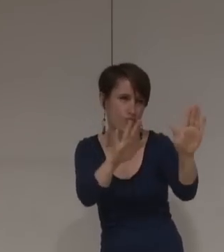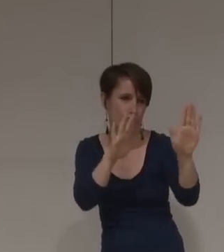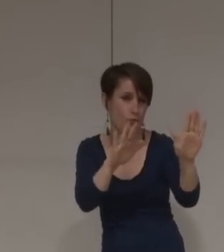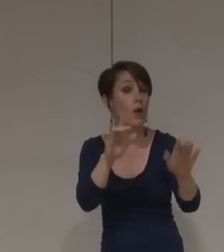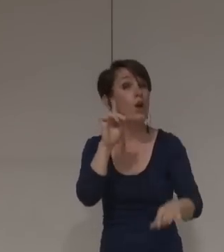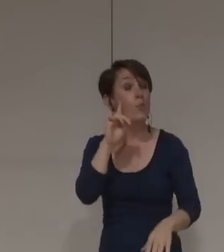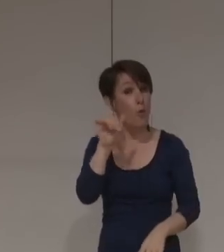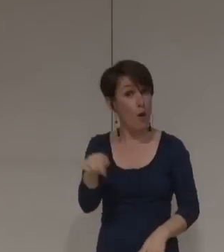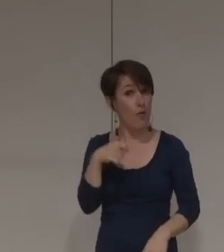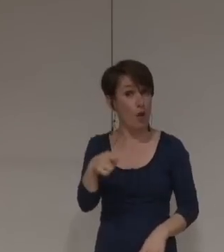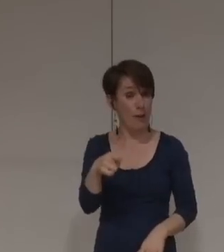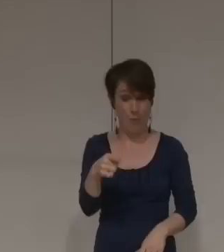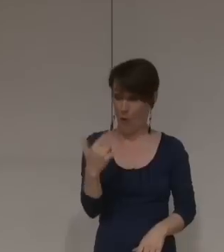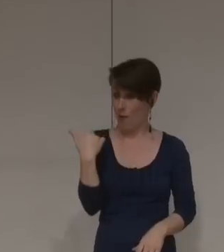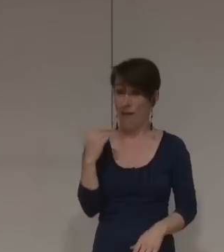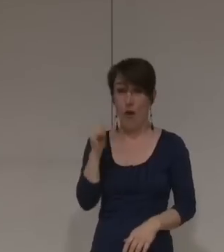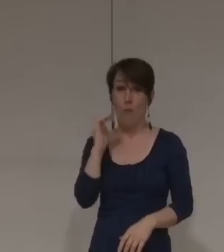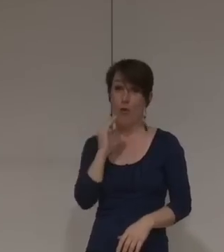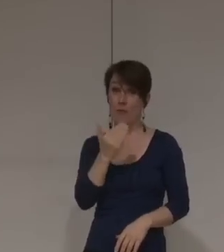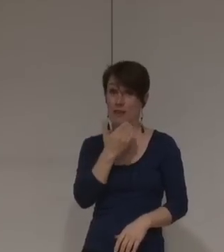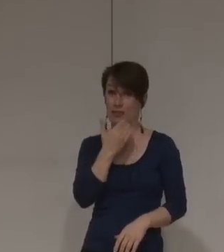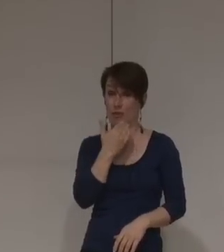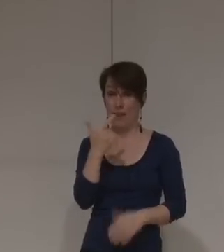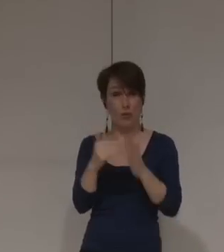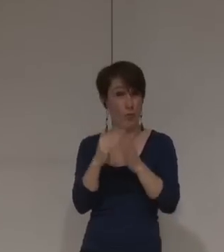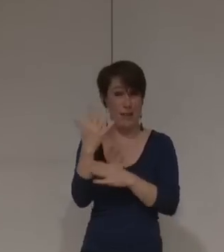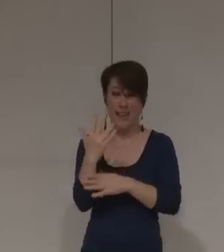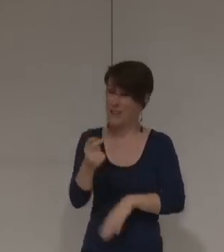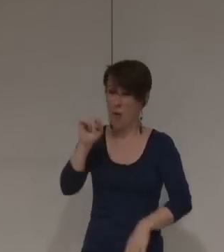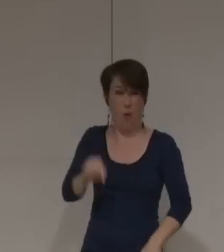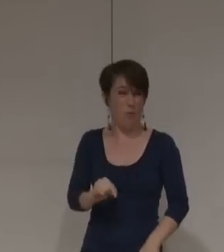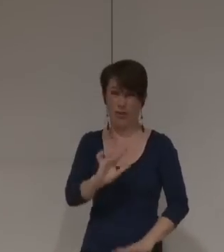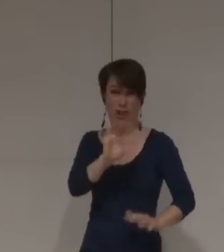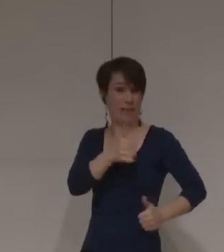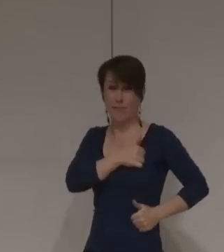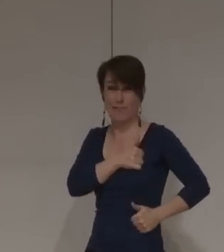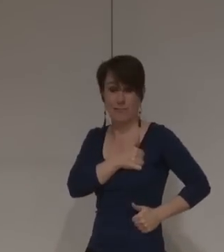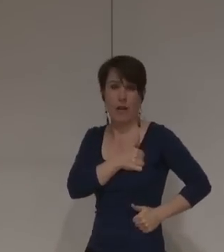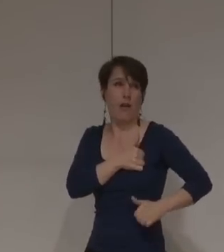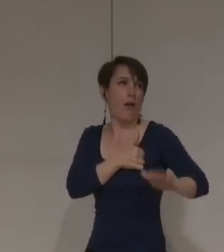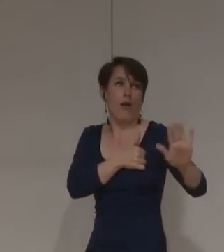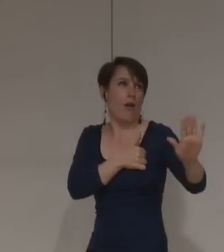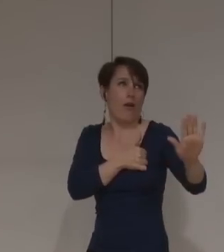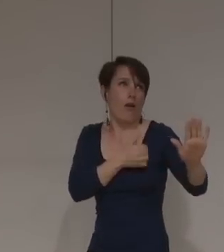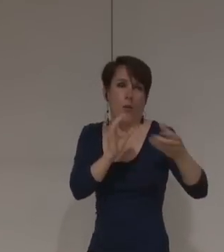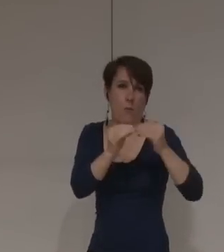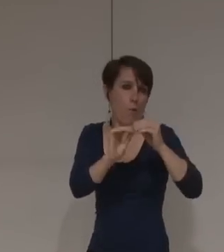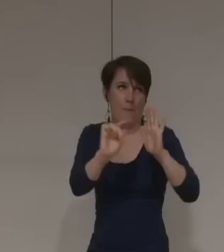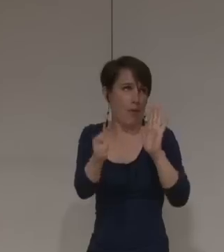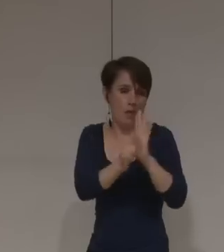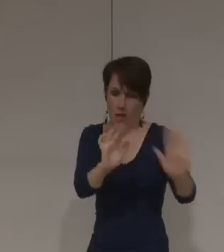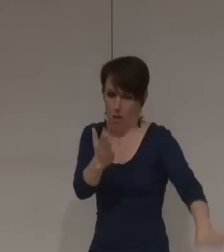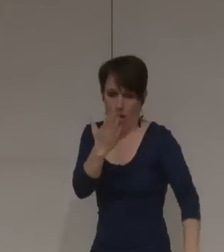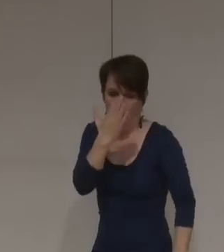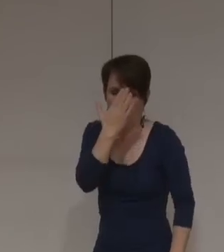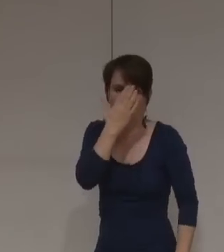1er janvier de cette année était un délai obligatoire à tenir d'où un réroop planning très serré vous